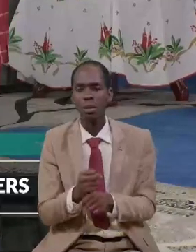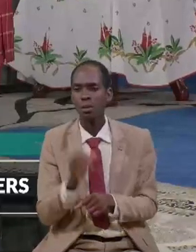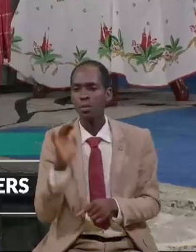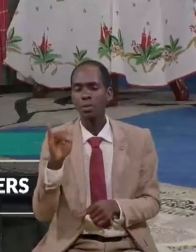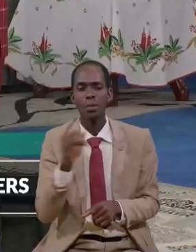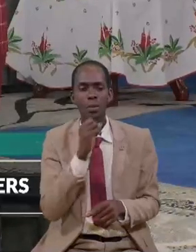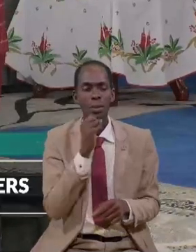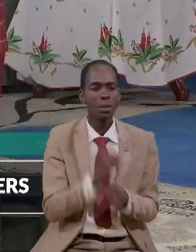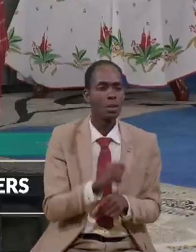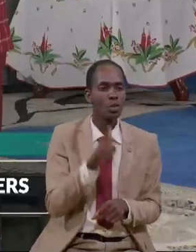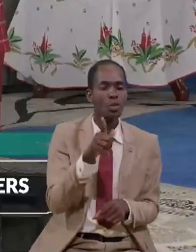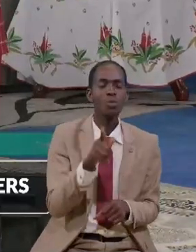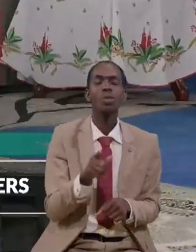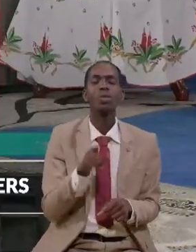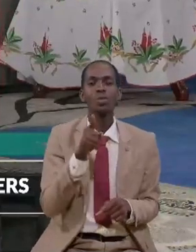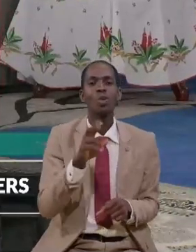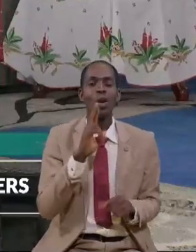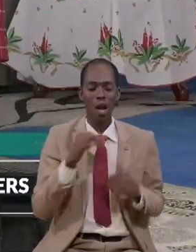21 ans, utile.